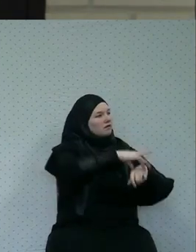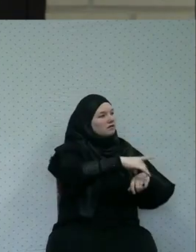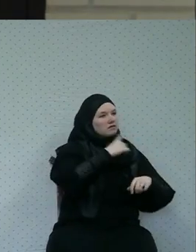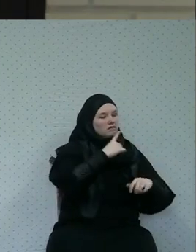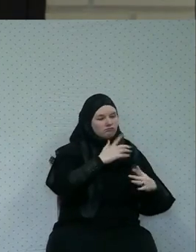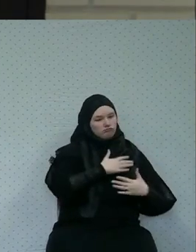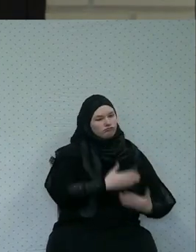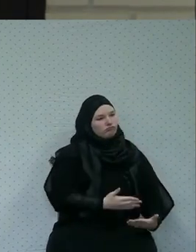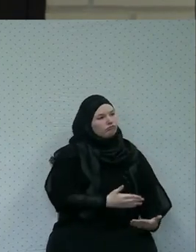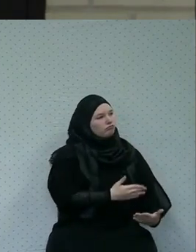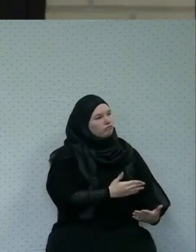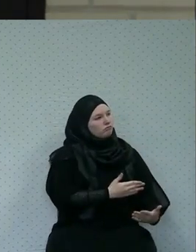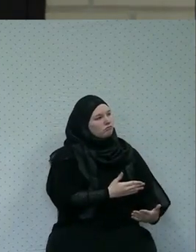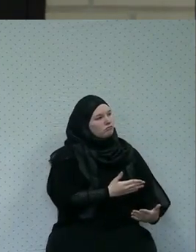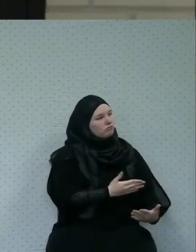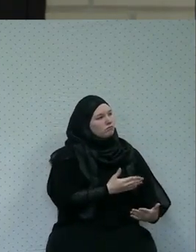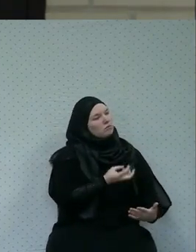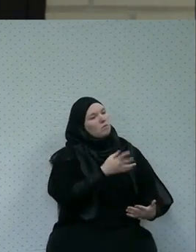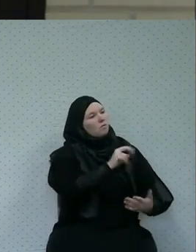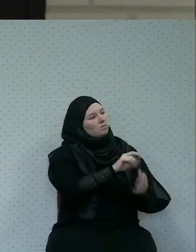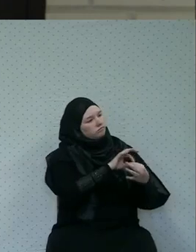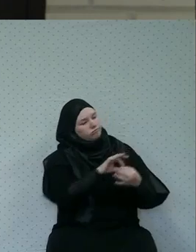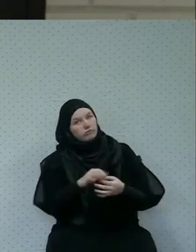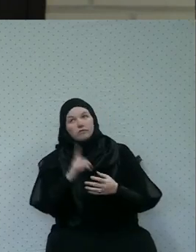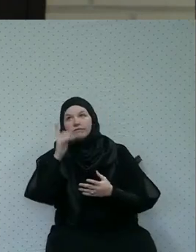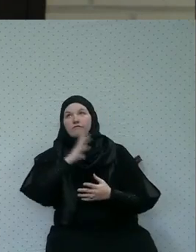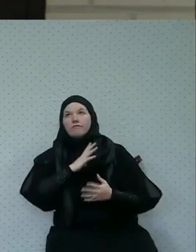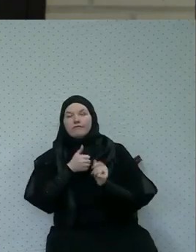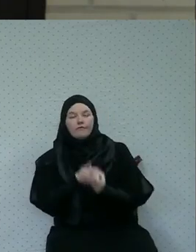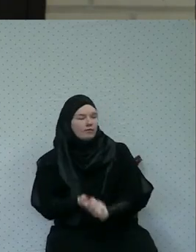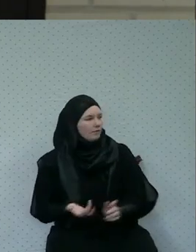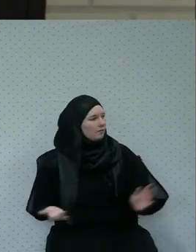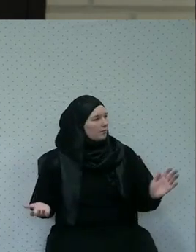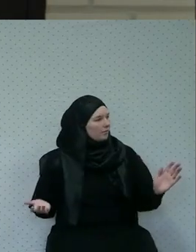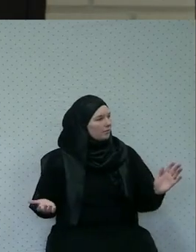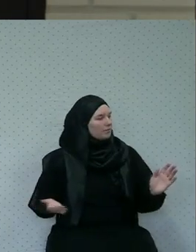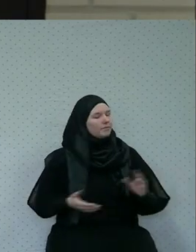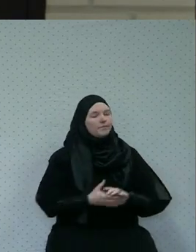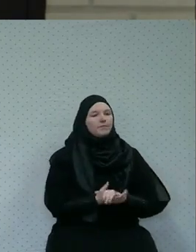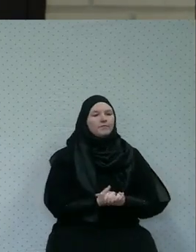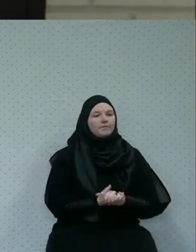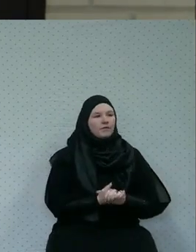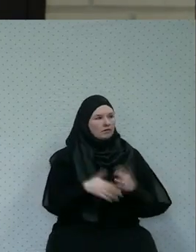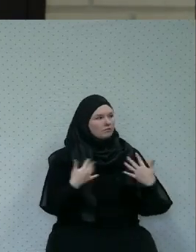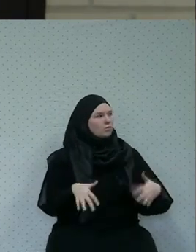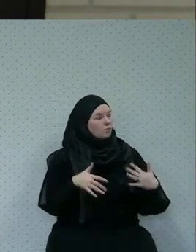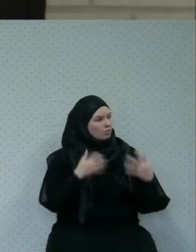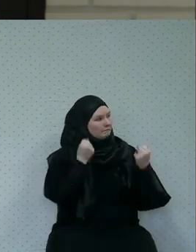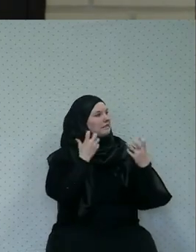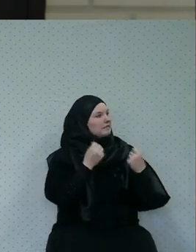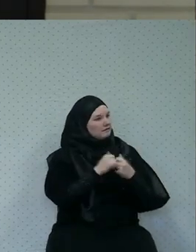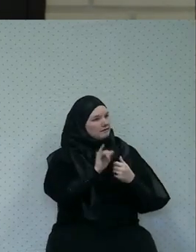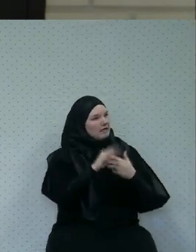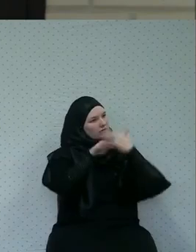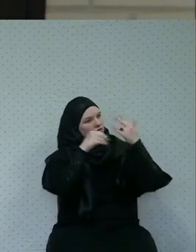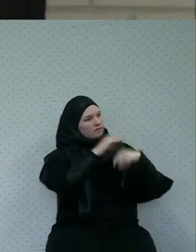voluntarily by our own volition. قالت أتينا طائعين. Amazing.